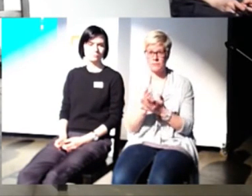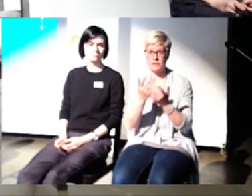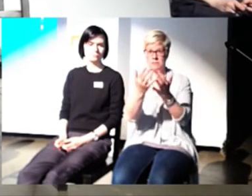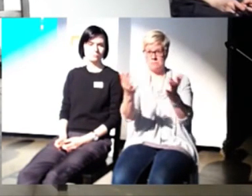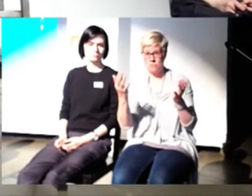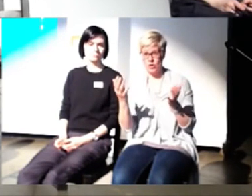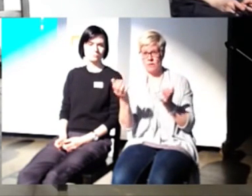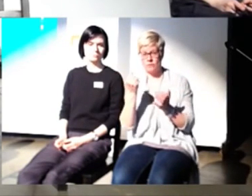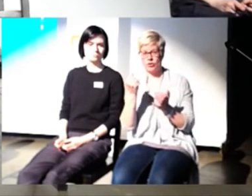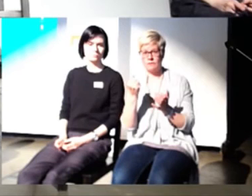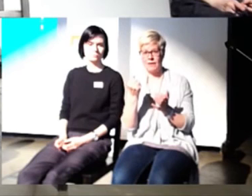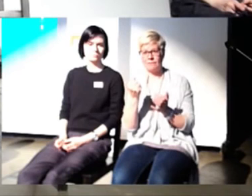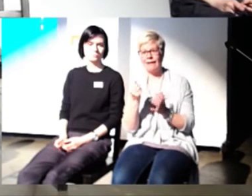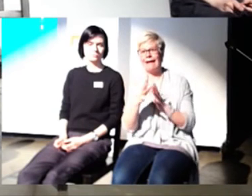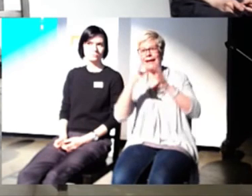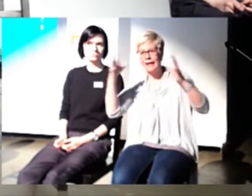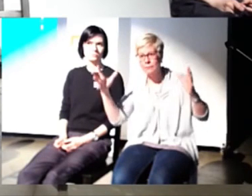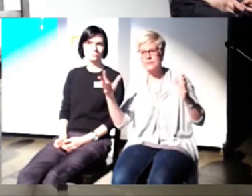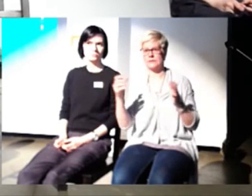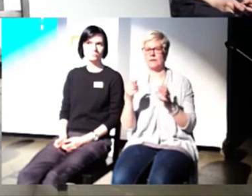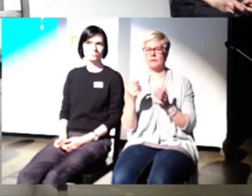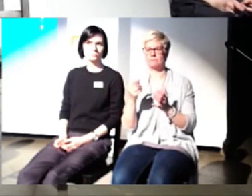ja pyrkiä sitä